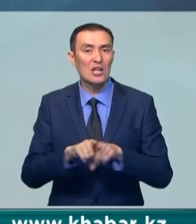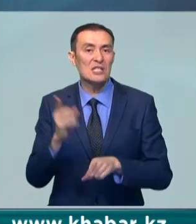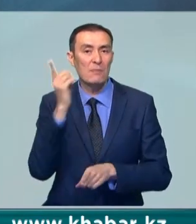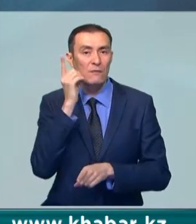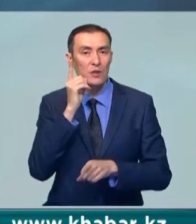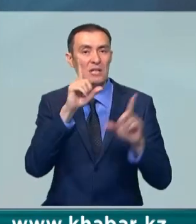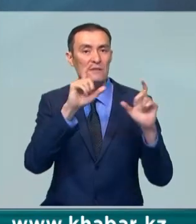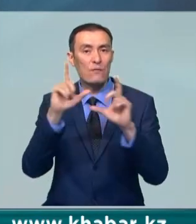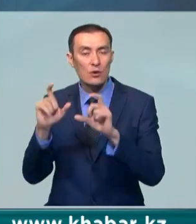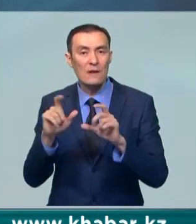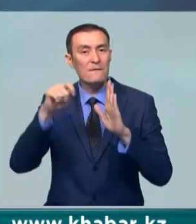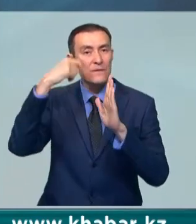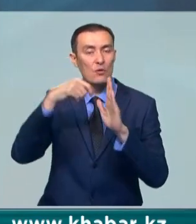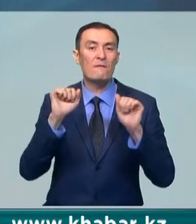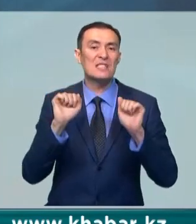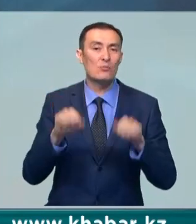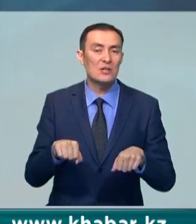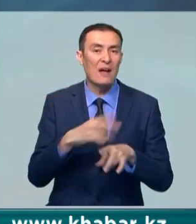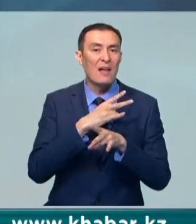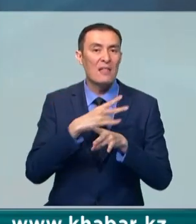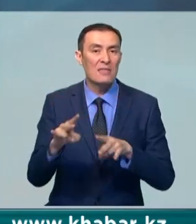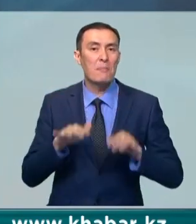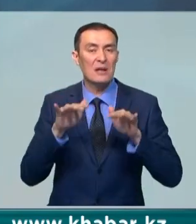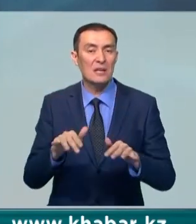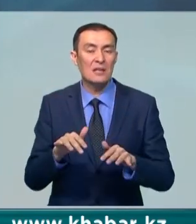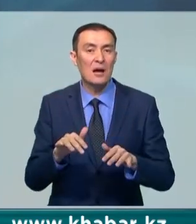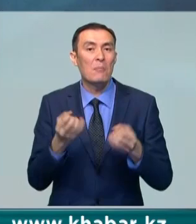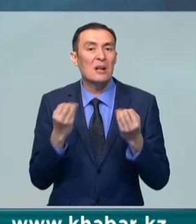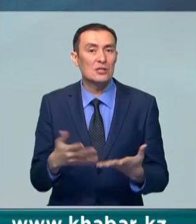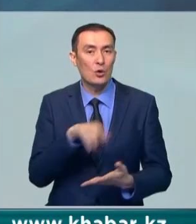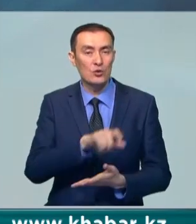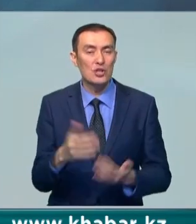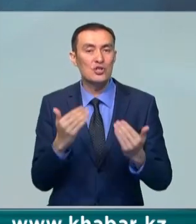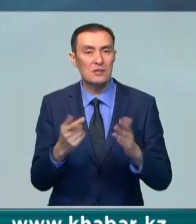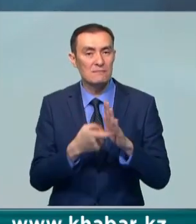фотографиями и видео мест возможного нападения на невинных людей ведется расследование